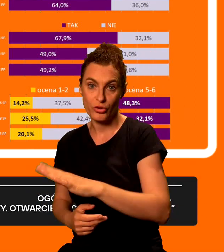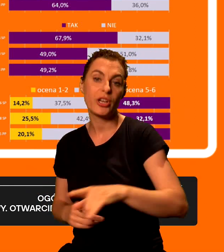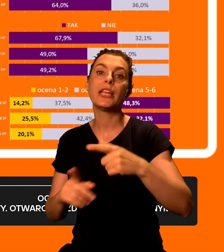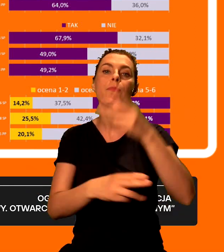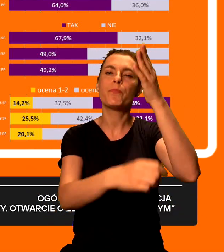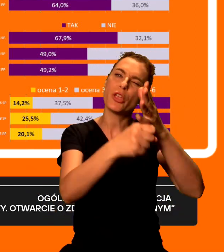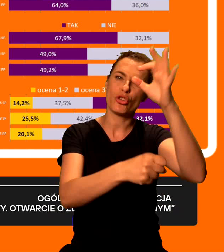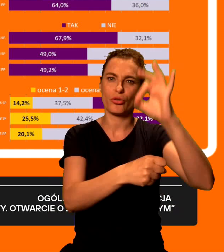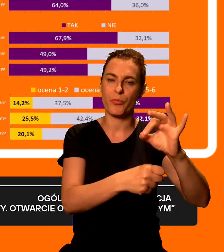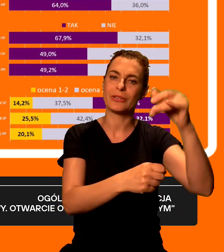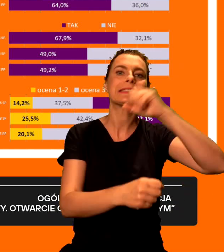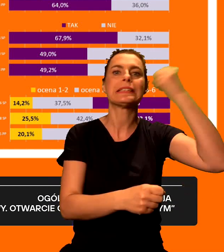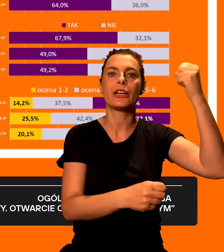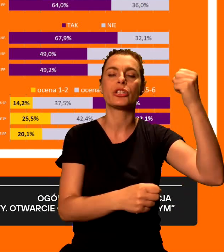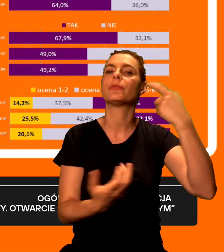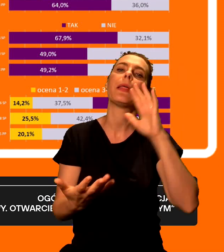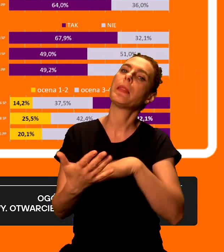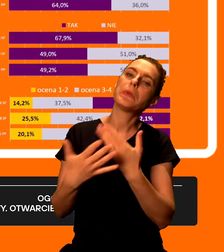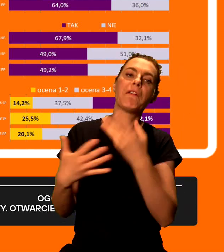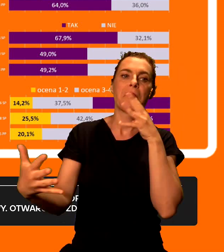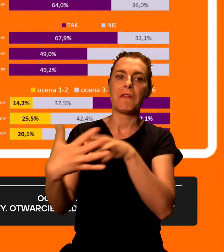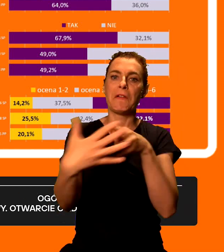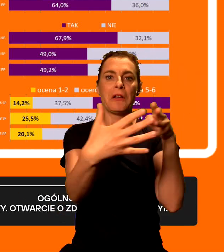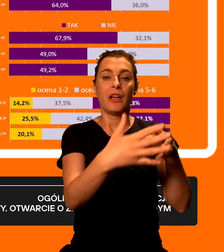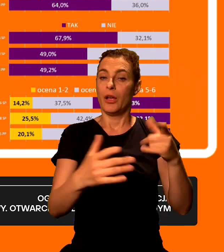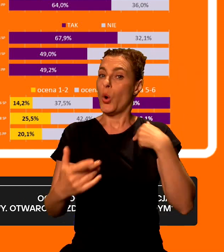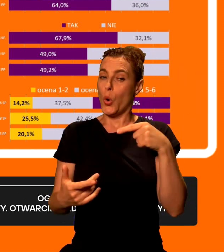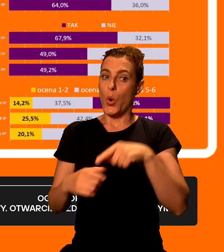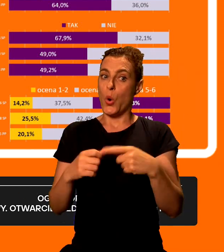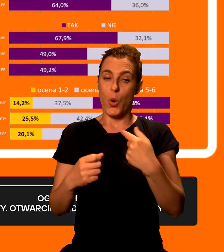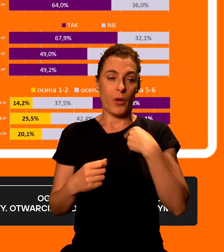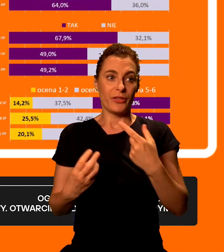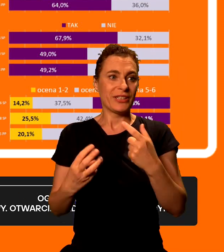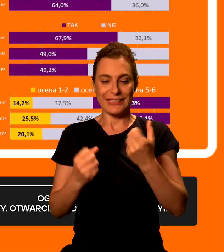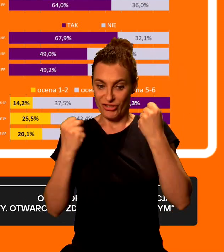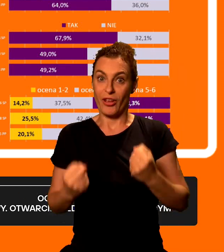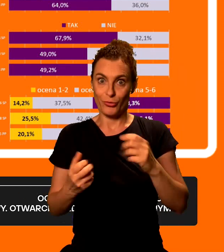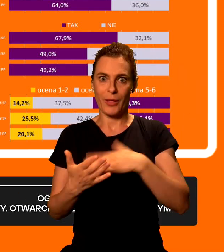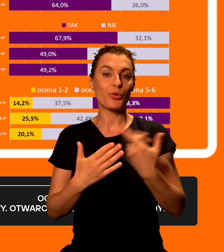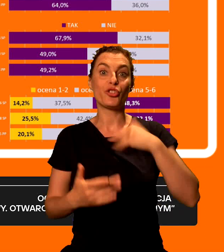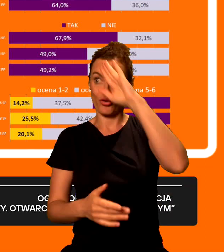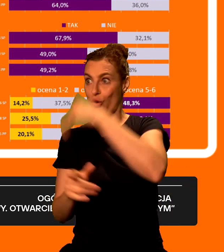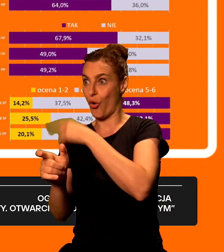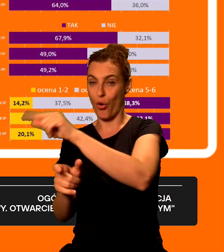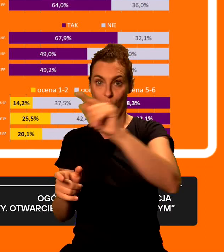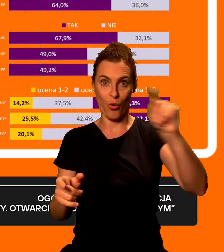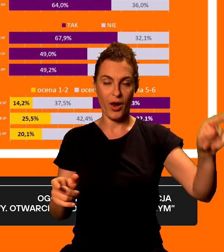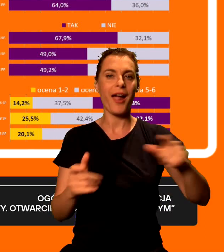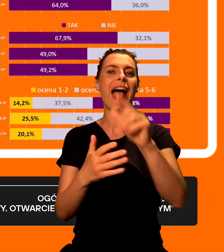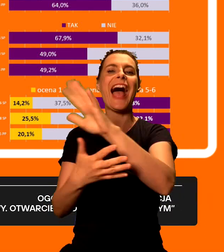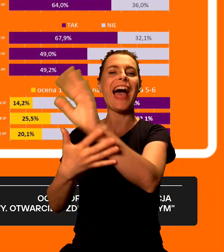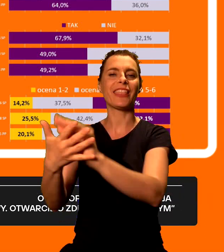starszych. Jakoby wystawili ocenę, no tu jest, proszę państwa, tu, słuchajcie, w ogóle to jest tak, mieliśmy szkoły, z których ankiety